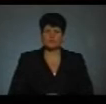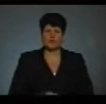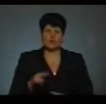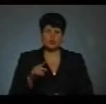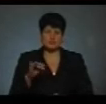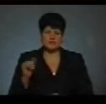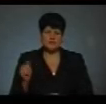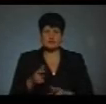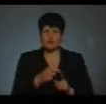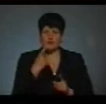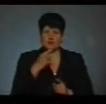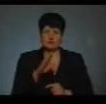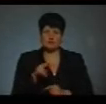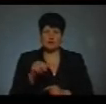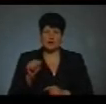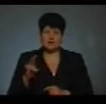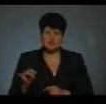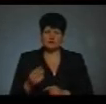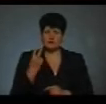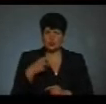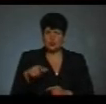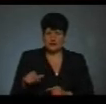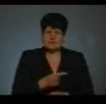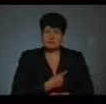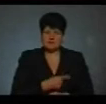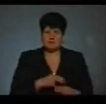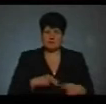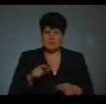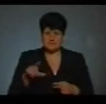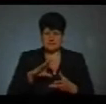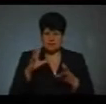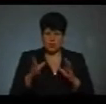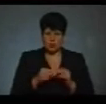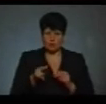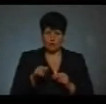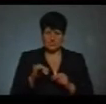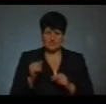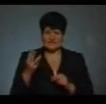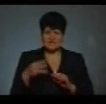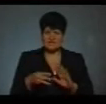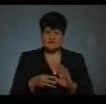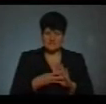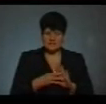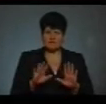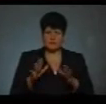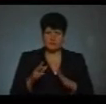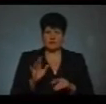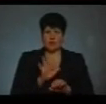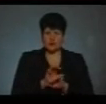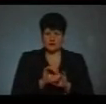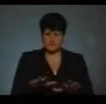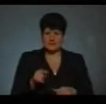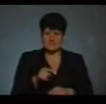Почаєві. За словами Володимира Паничева, двоє з них – медичні працівники. Загалом у Почаєві 38 підтверджених випадків COVID-19. З